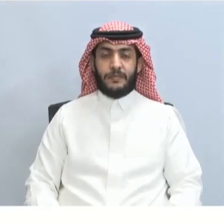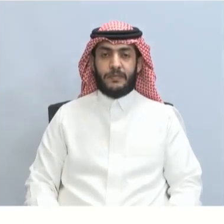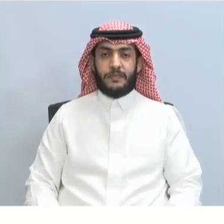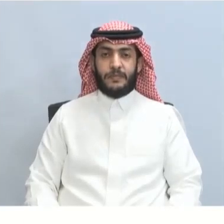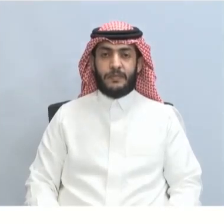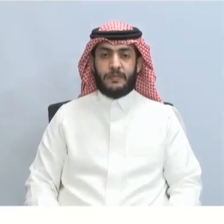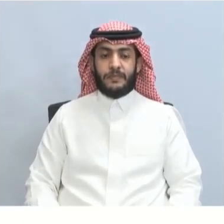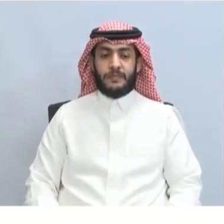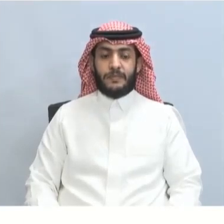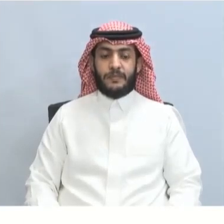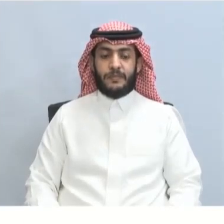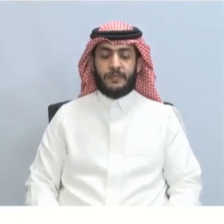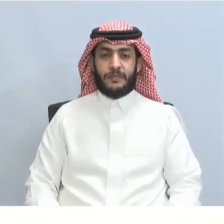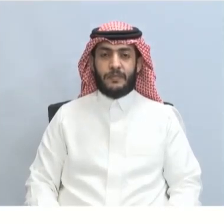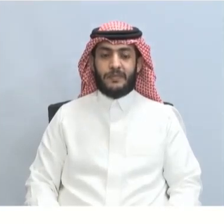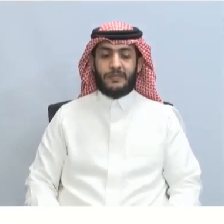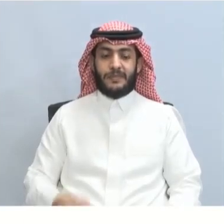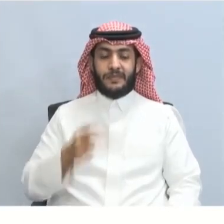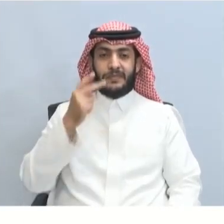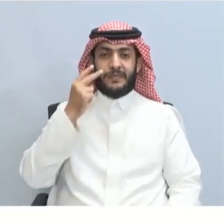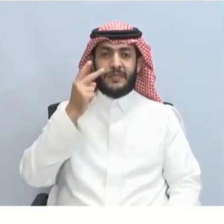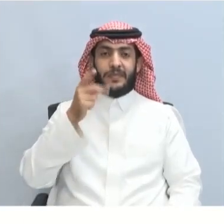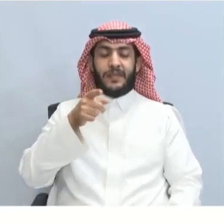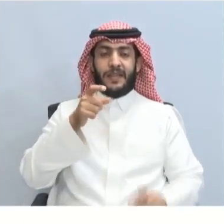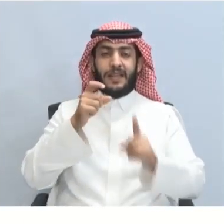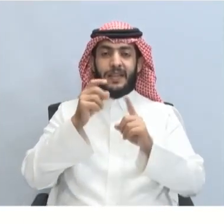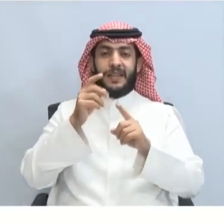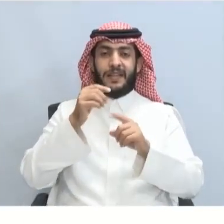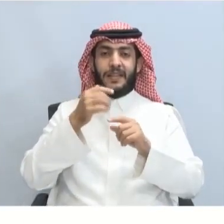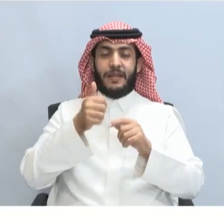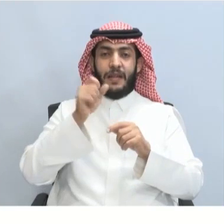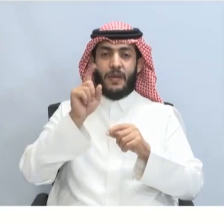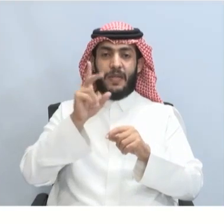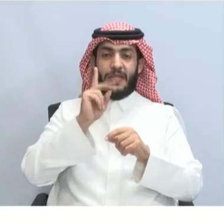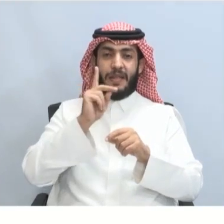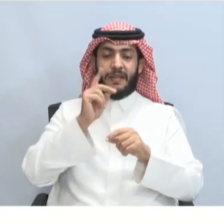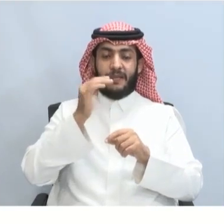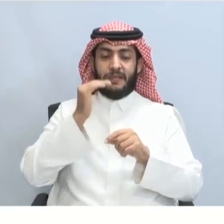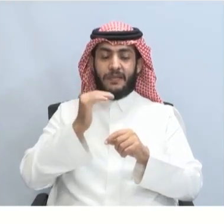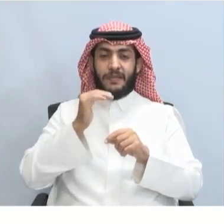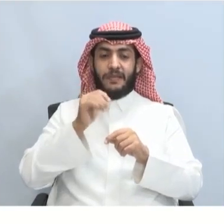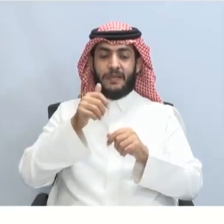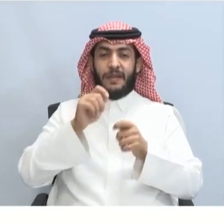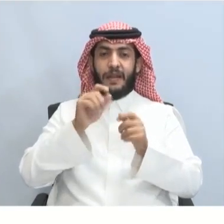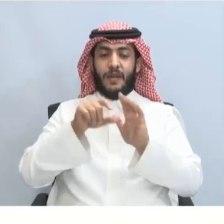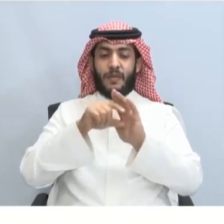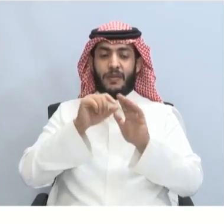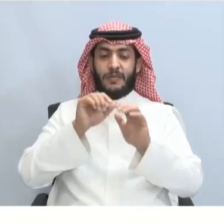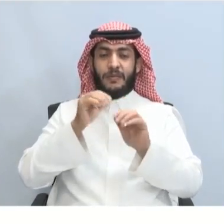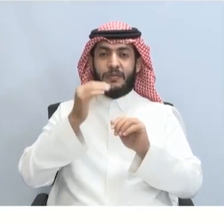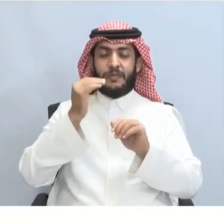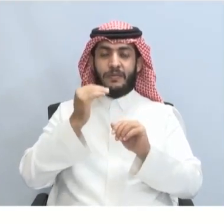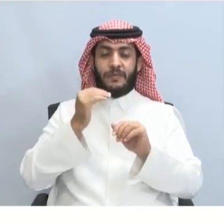البي نلاحظ عندنا هنا التايتل اللي هو المطلب الاول وهذا المطلب الثاني وضعنا له عنوان اش